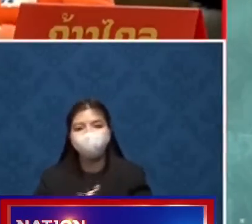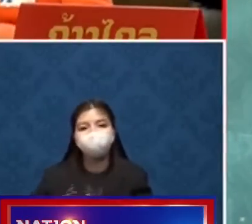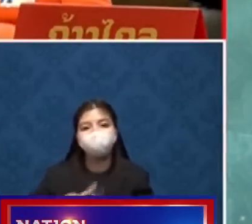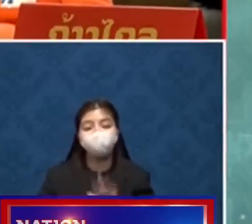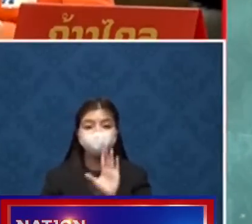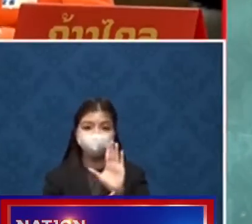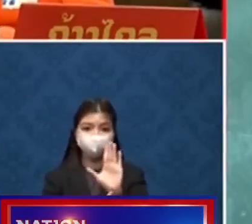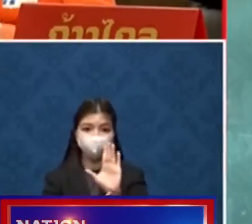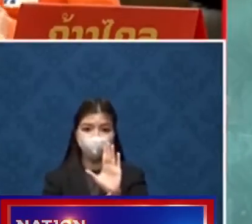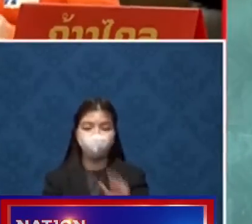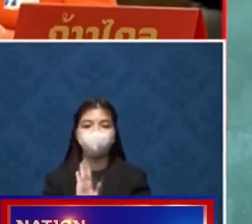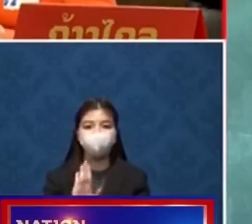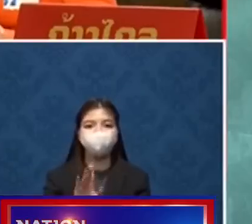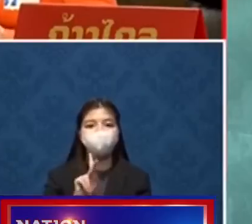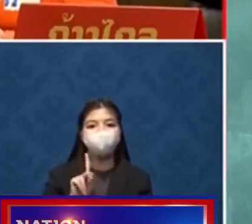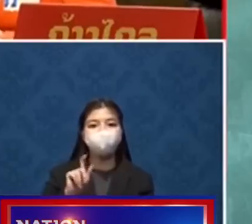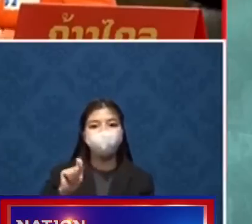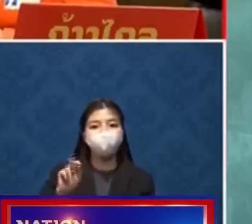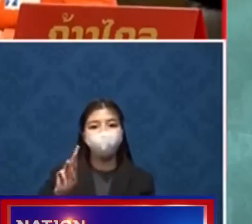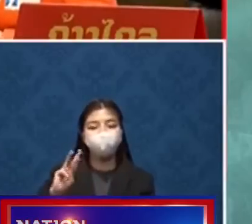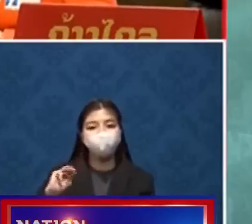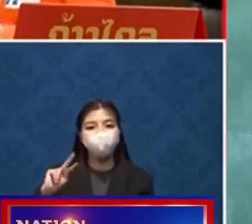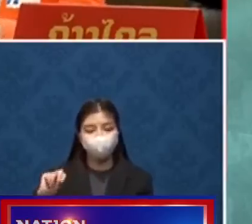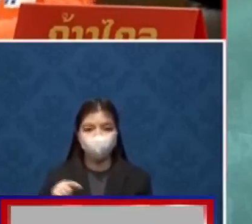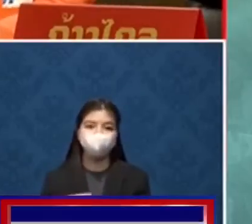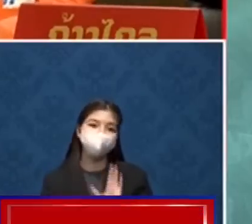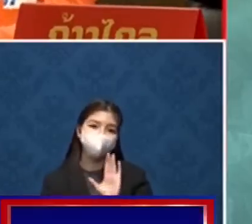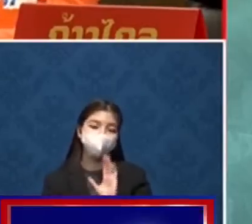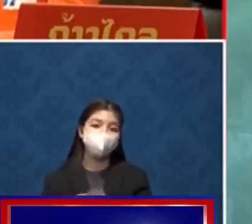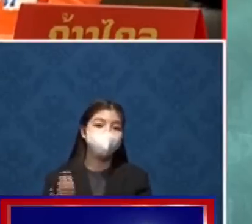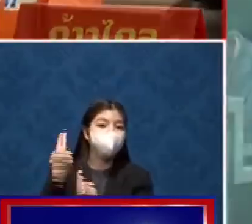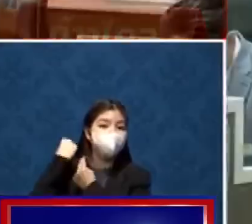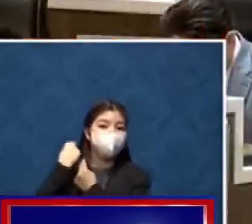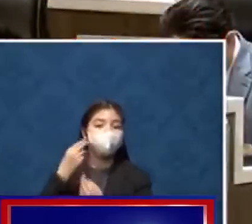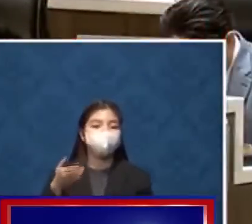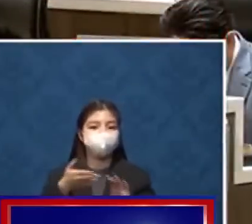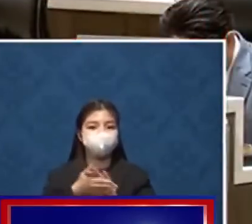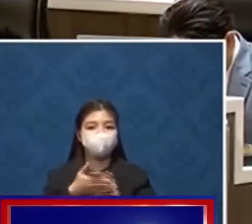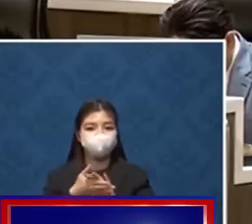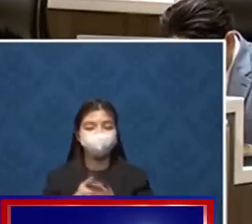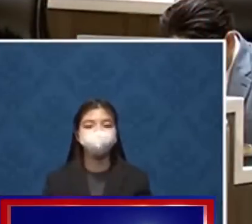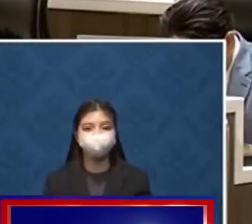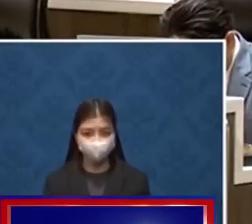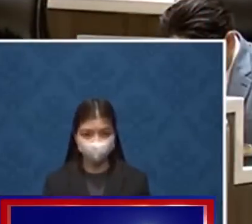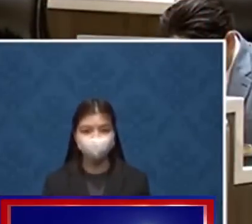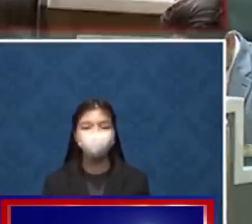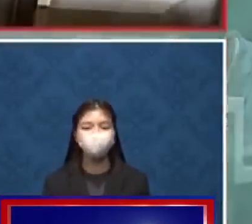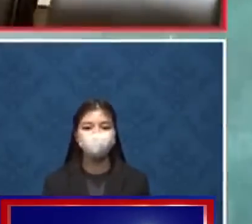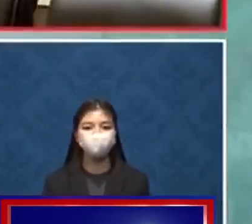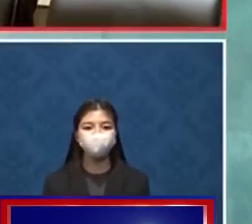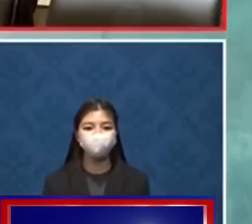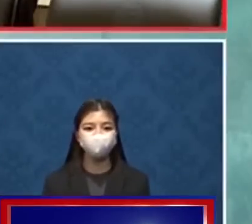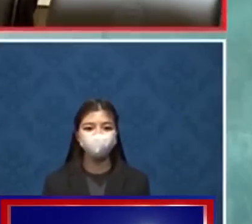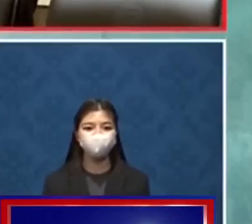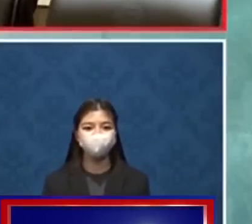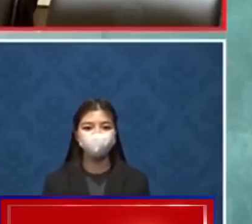ฮะน้องมิวฮะ ก็เอาหมาแรกก่อนหมาแรกเนี่ยออกมาจากปากของคุณอมรรัตน์นะคือช่วงหนึ่งคุณอมรรัตน์เนี่ยอภิปราย